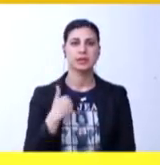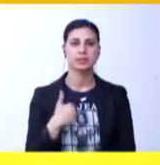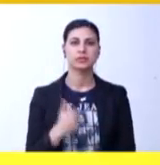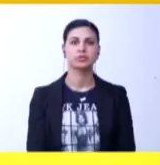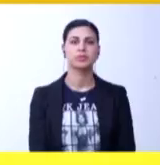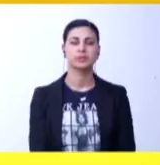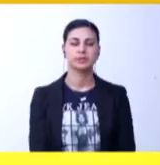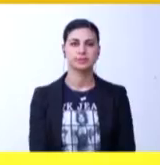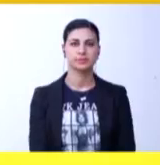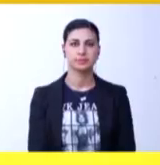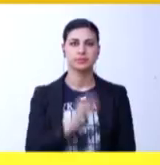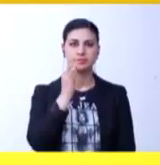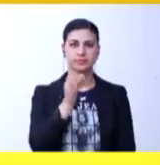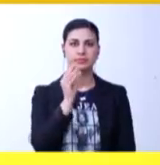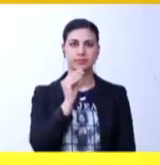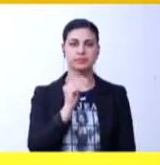გამარჯობა.